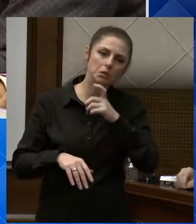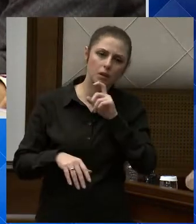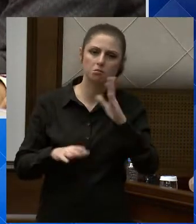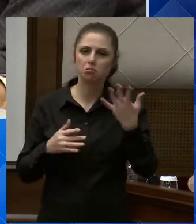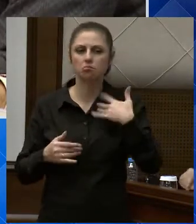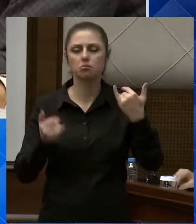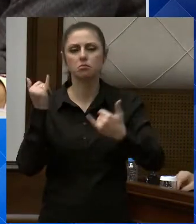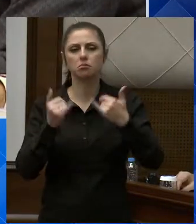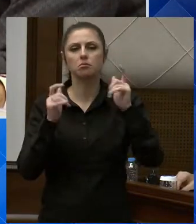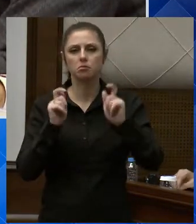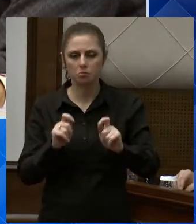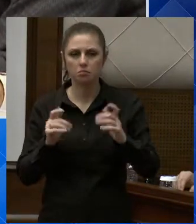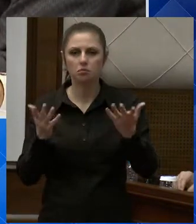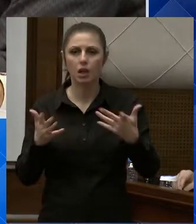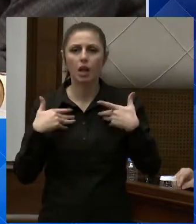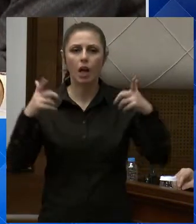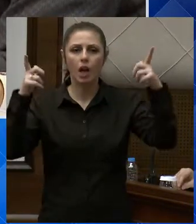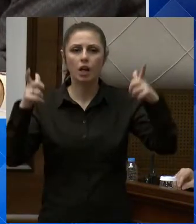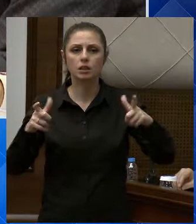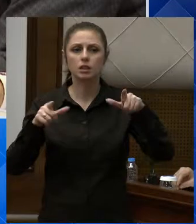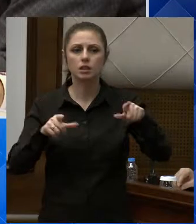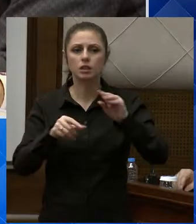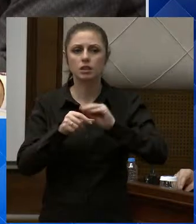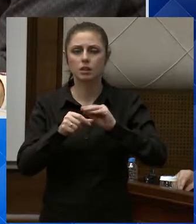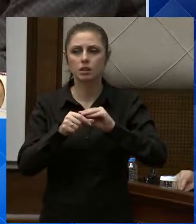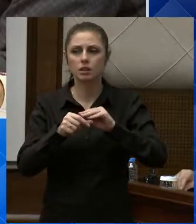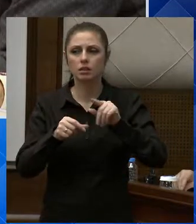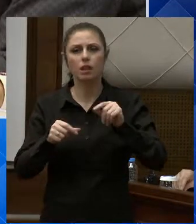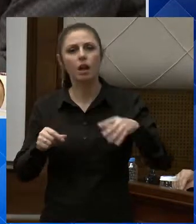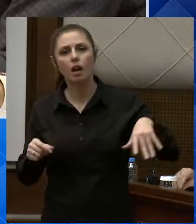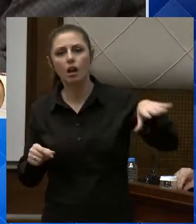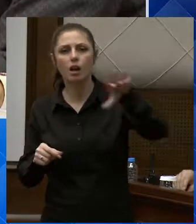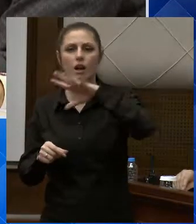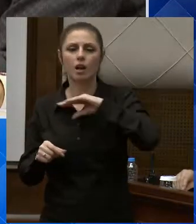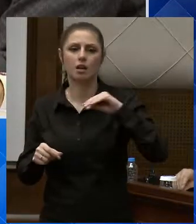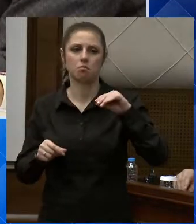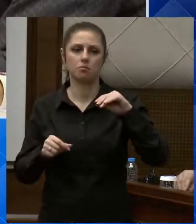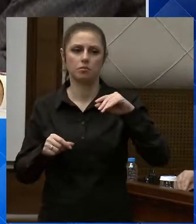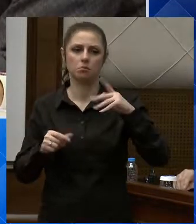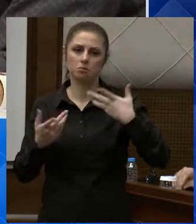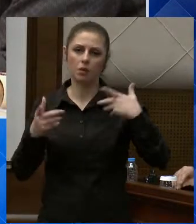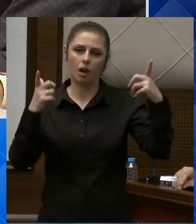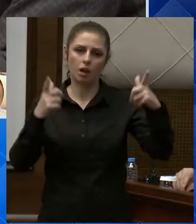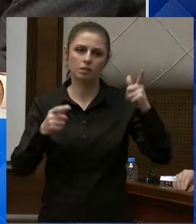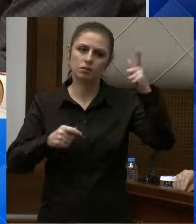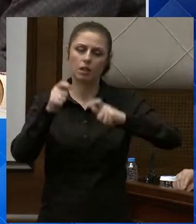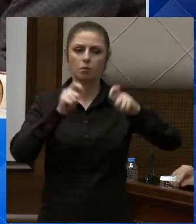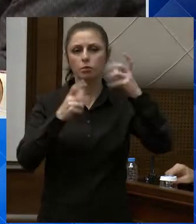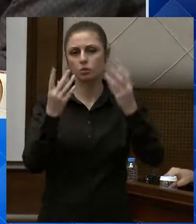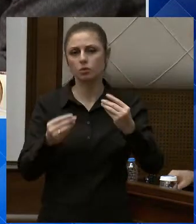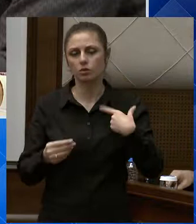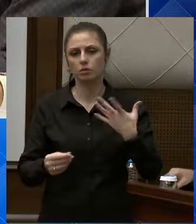ama madem adalardan konu açıldı, bence şu Yunan adalarına da hep beraber aynı duyarlılığı gösterirsek, ki bu da bizim için milli